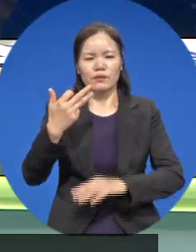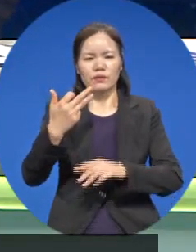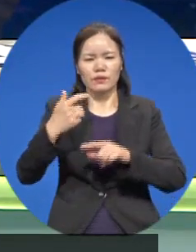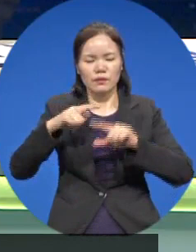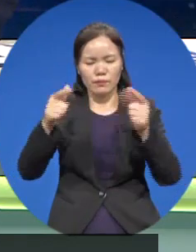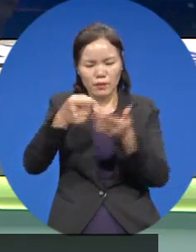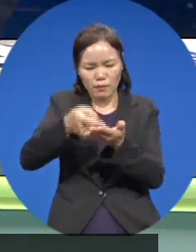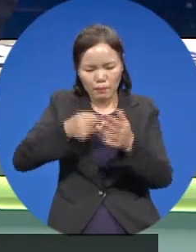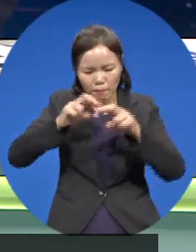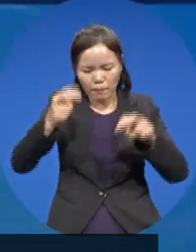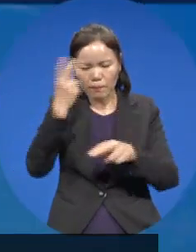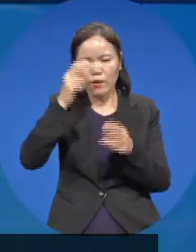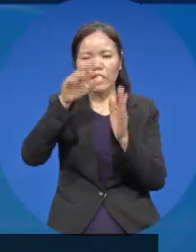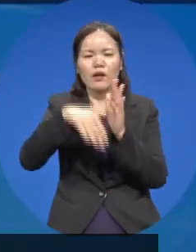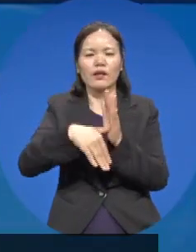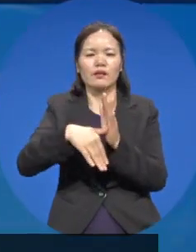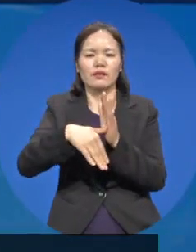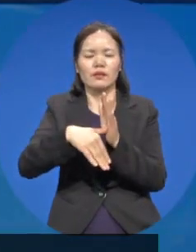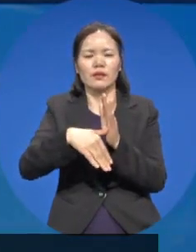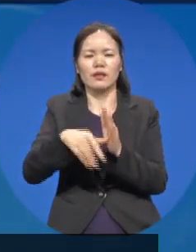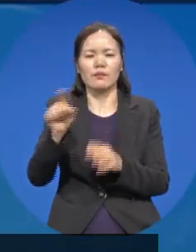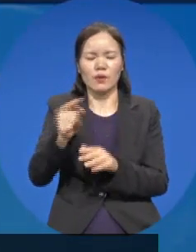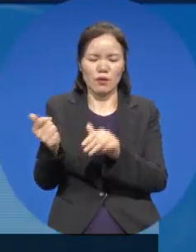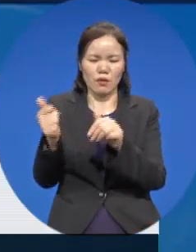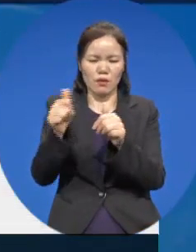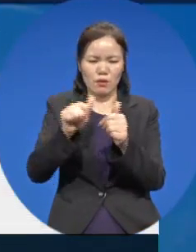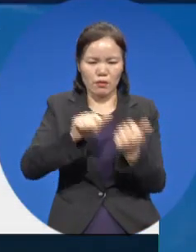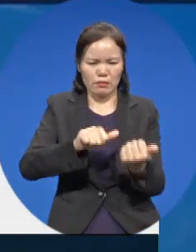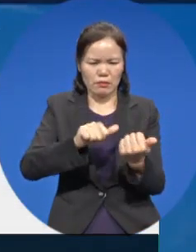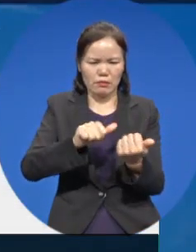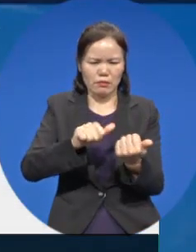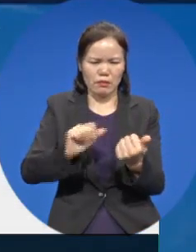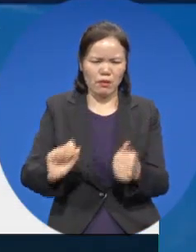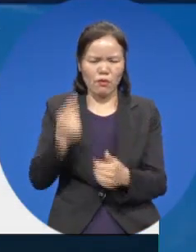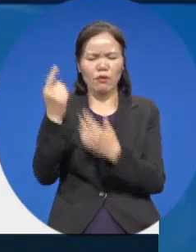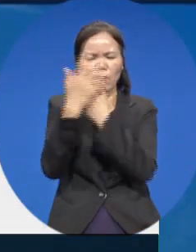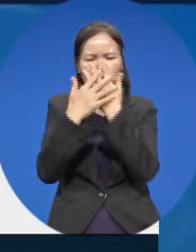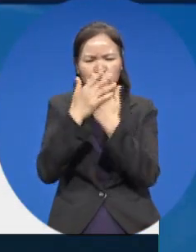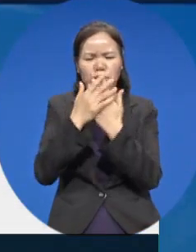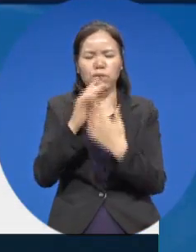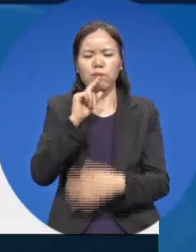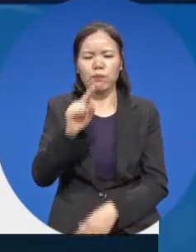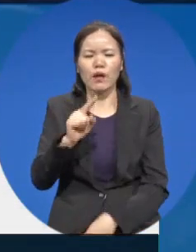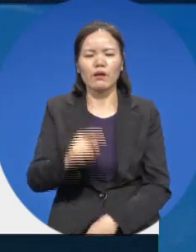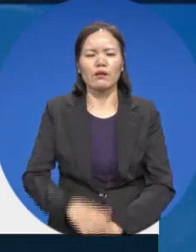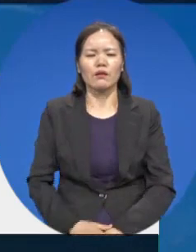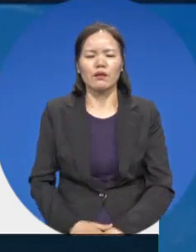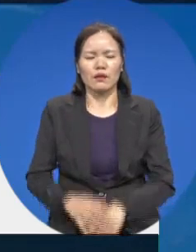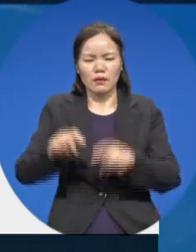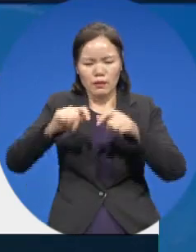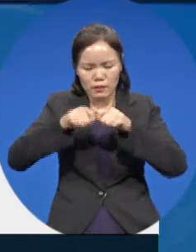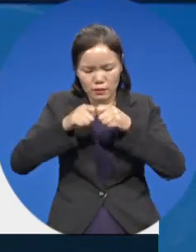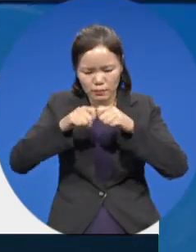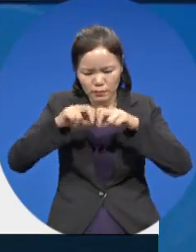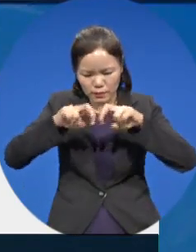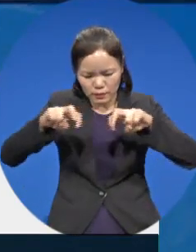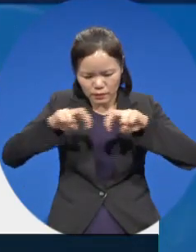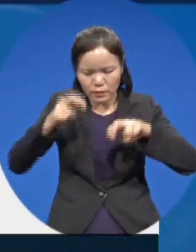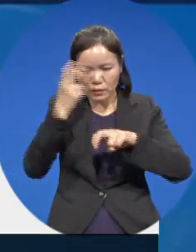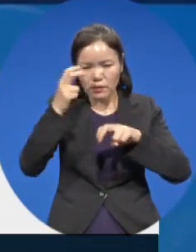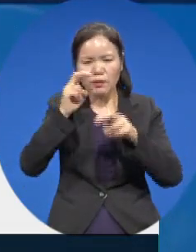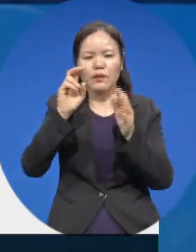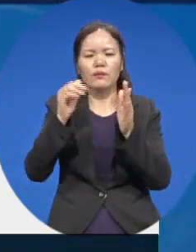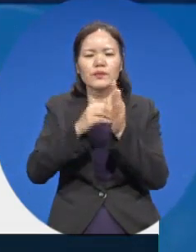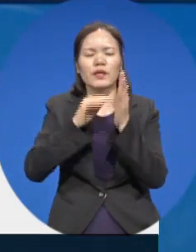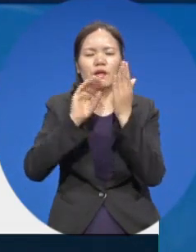부검을 할 때는 1차 시신 부검 에서는 사임 이상으로 나왔다 라고 이제 통보를 했고요 그리고 이제 정리 조직 검사를 하고 난 이후에